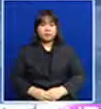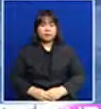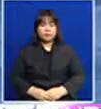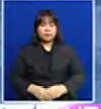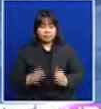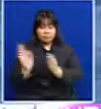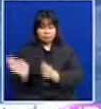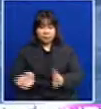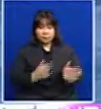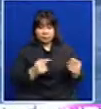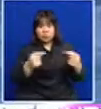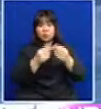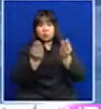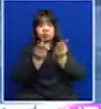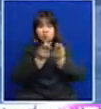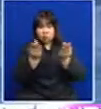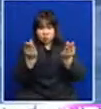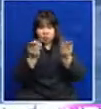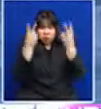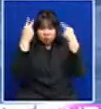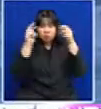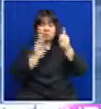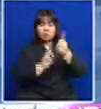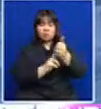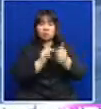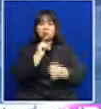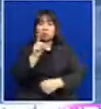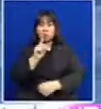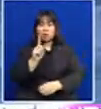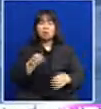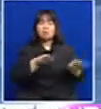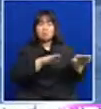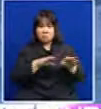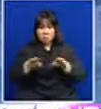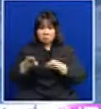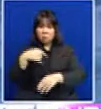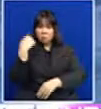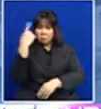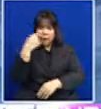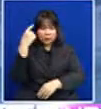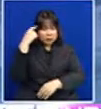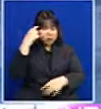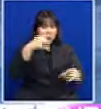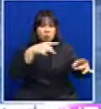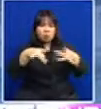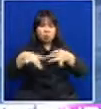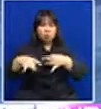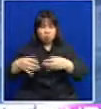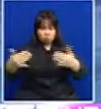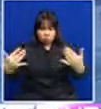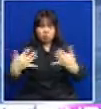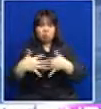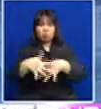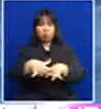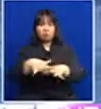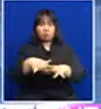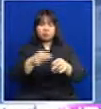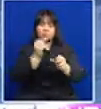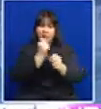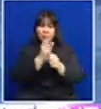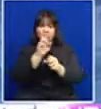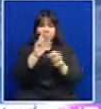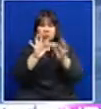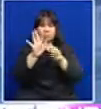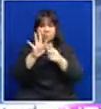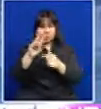ดูเรื่องรัฐธรรมนูญนะคะรองนายกรัฐมนตรีระบุว่าพร้อมให้ผู้ที่มีความเห็นต่างเข้าร่วมร่างรัฐธรรมนูญค่ะแต่ว่าก็ต้องเป็น